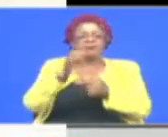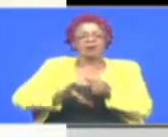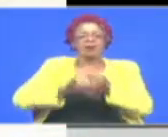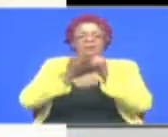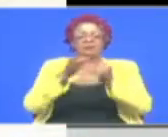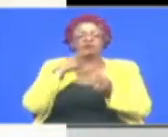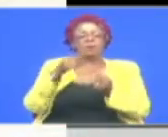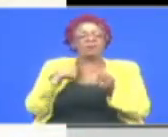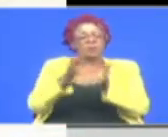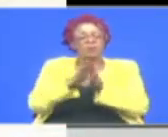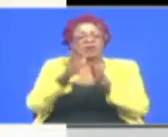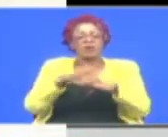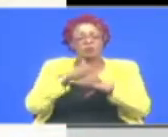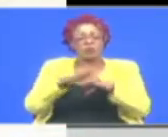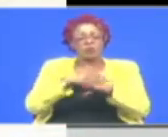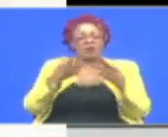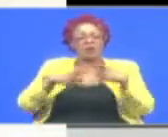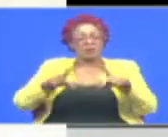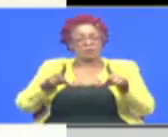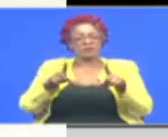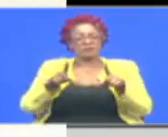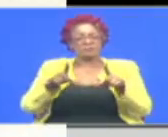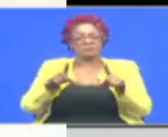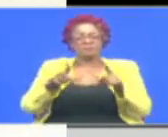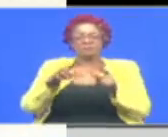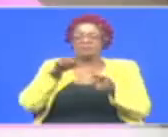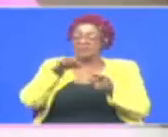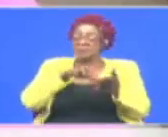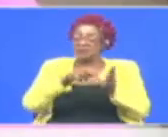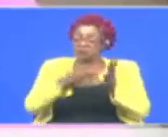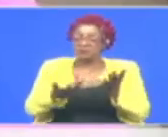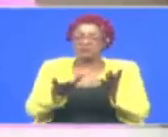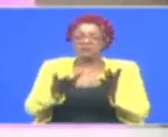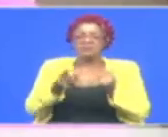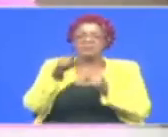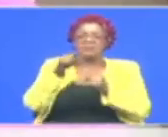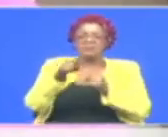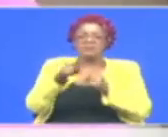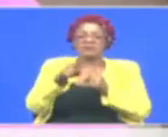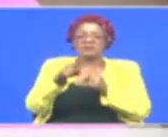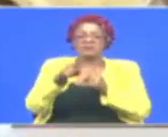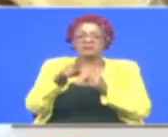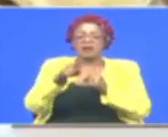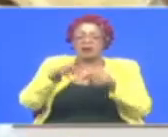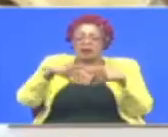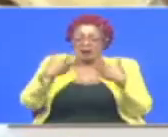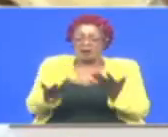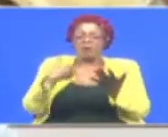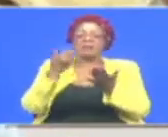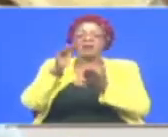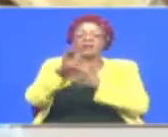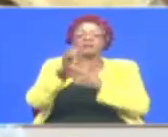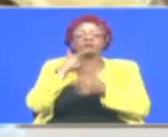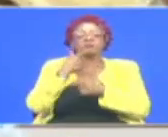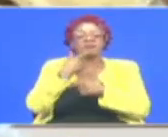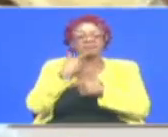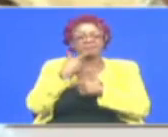Kikikuyu oguone guodero ujuge, hivyo ni kumaanisha hivyo ndivyo nimeambiwa niseme. Akaniambia